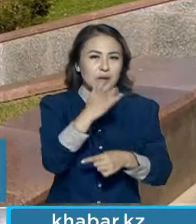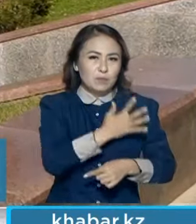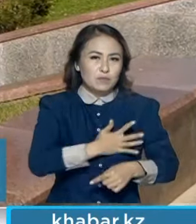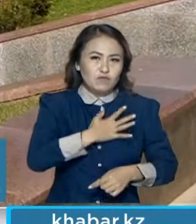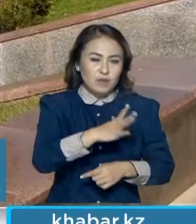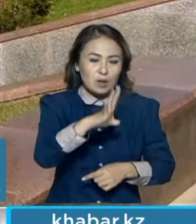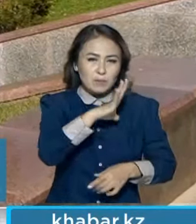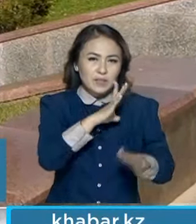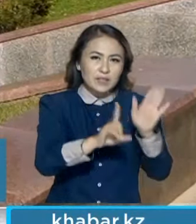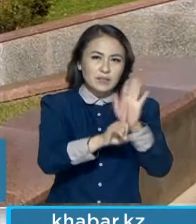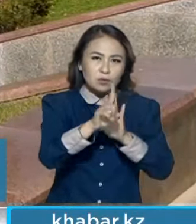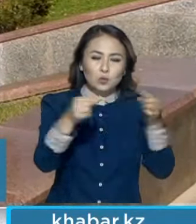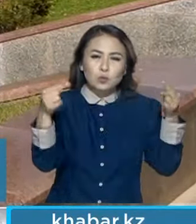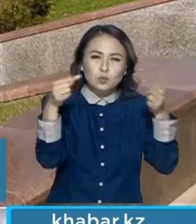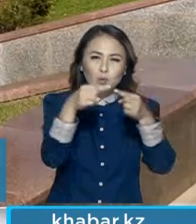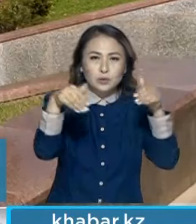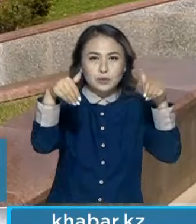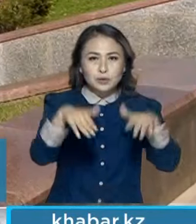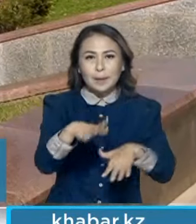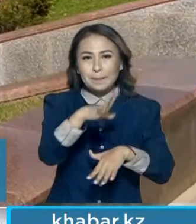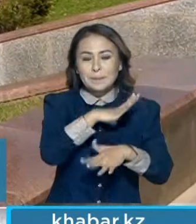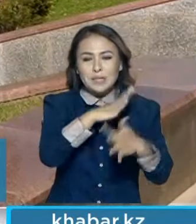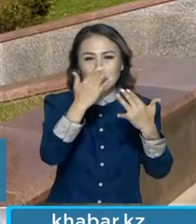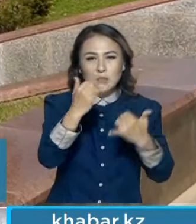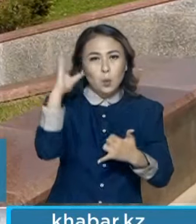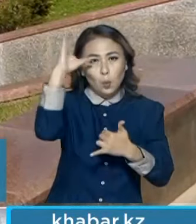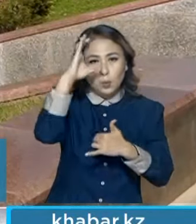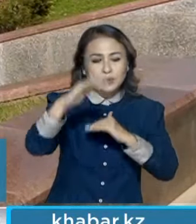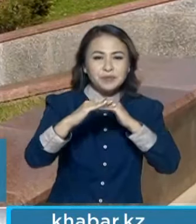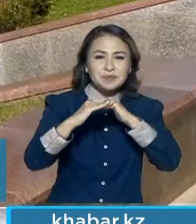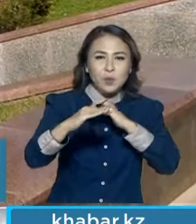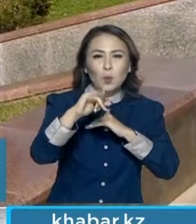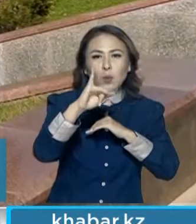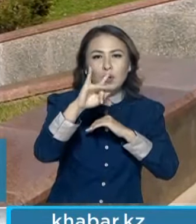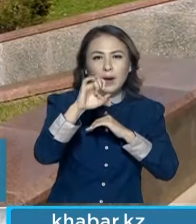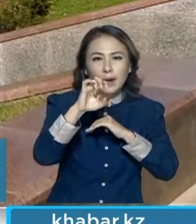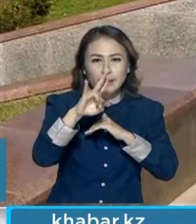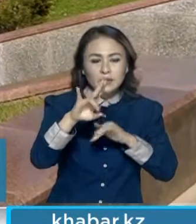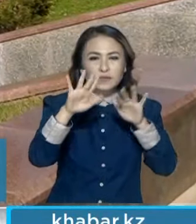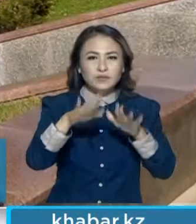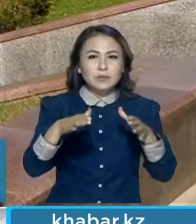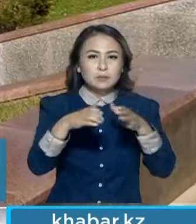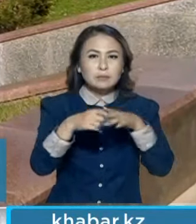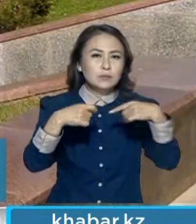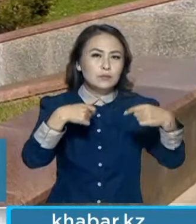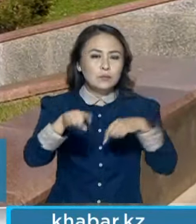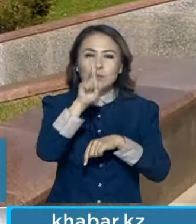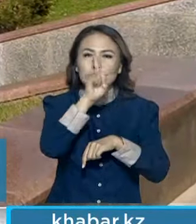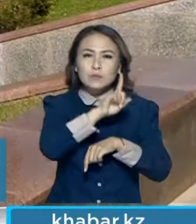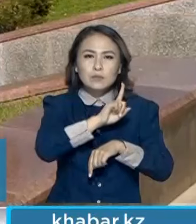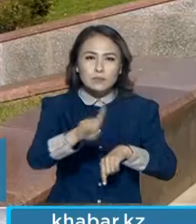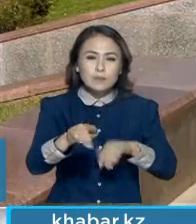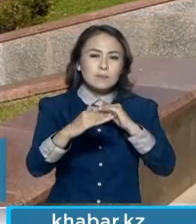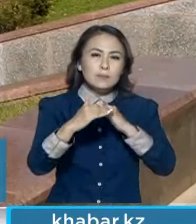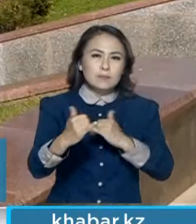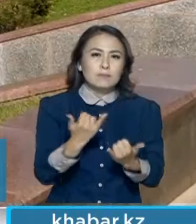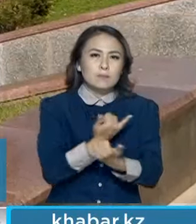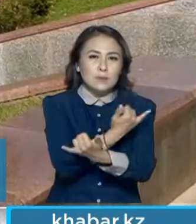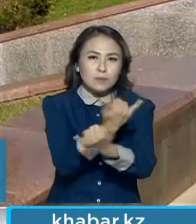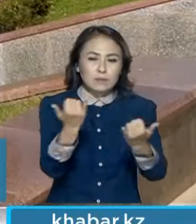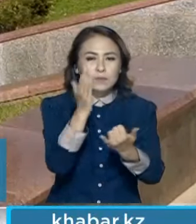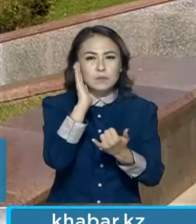Ал қазір түпкілікті шешім қабылданған сыңайлы. Енді өзбек жерінде де өндірілетін уран тек сыртқы нарыққа саудаланбайды. Бұл оның бір бөлігі елдің игілігіне